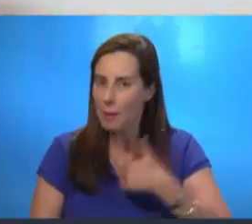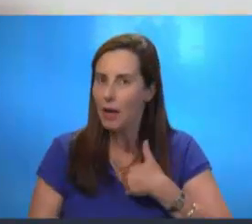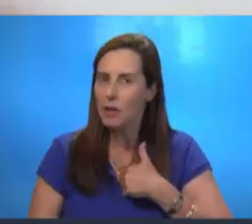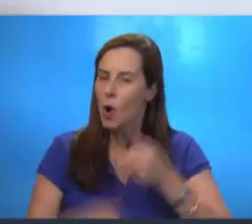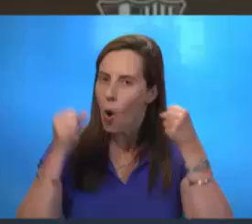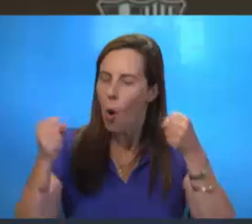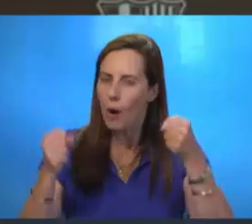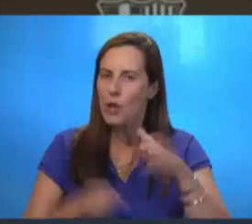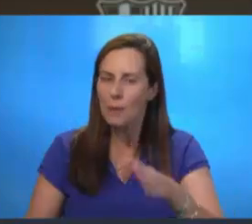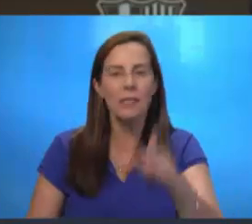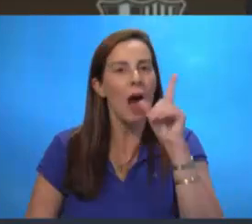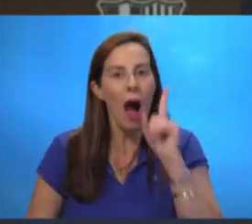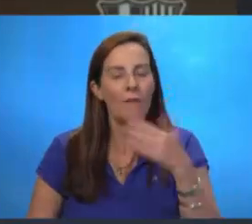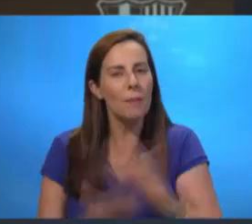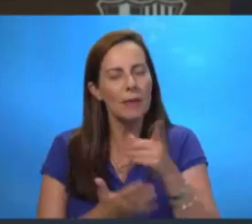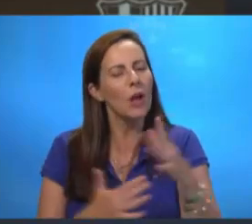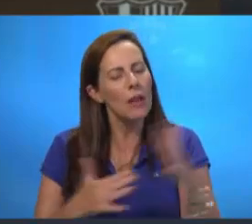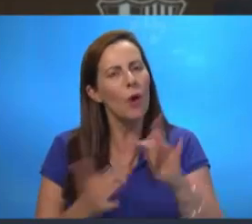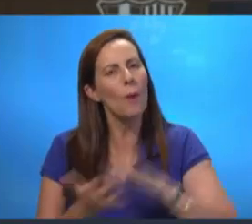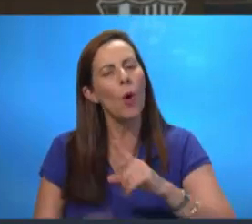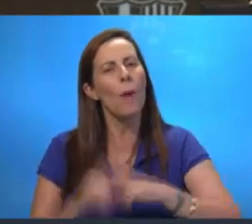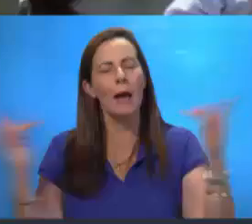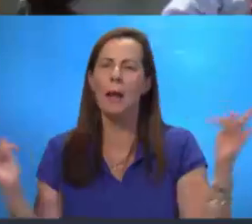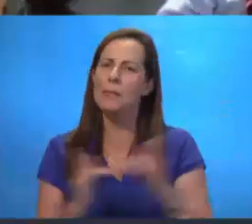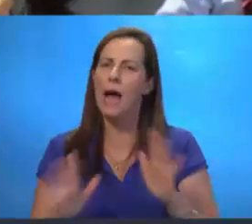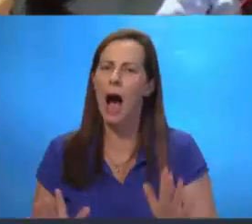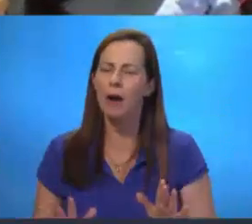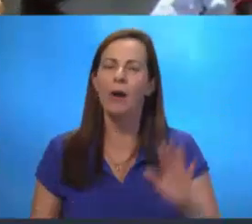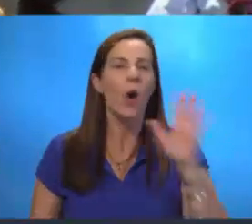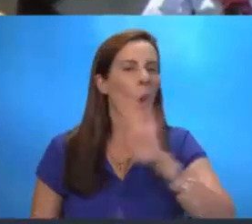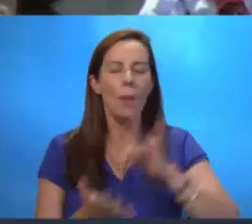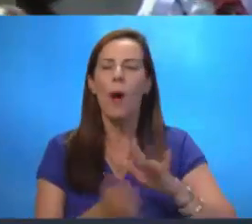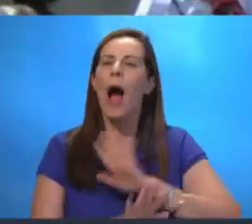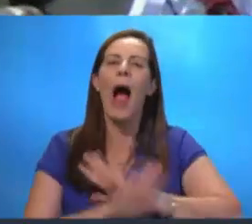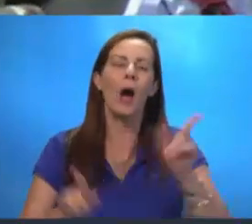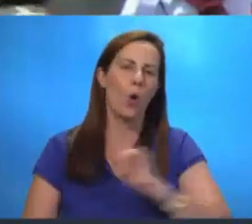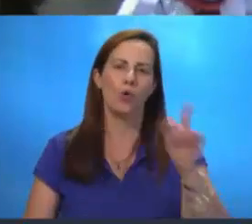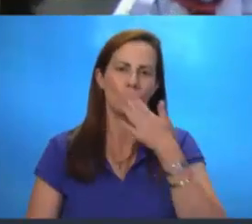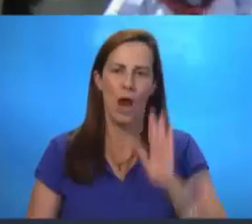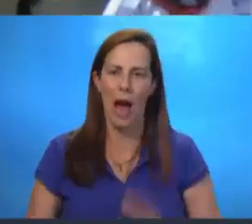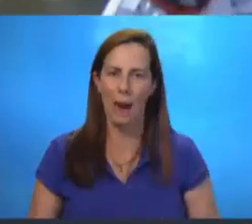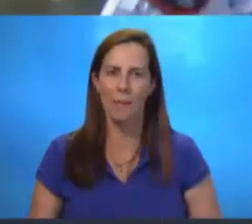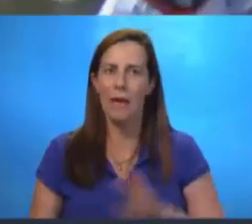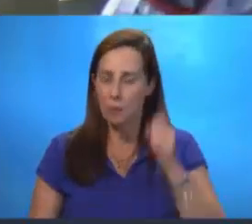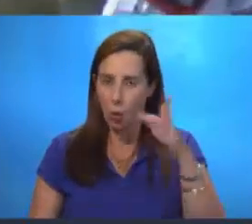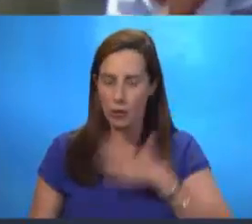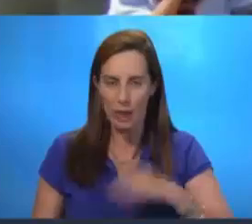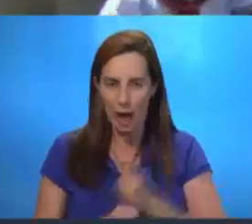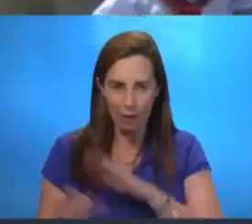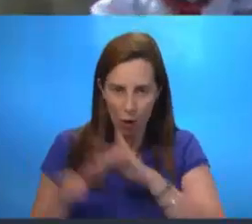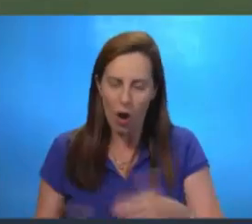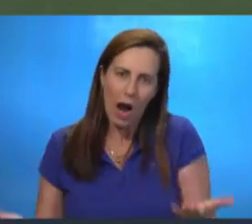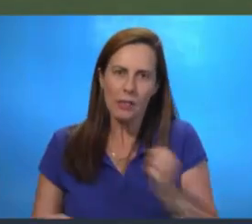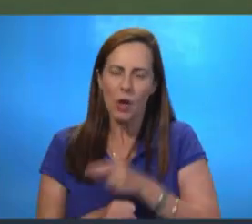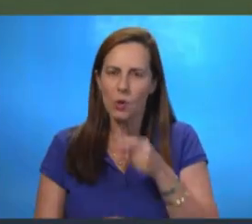מסי, אבל מציע לו לבחור מקום אחר לשחק בו, כל מקום, רק לא ירושלים. אם הוא רוצה לבוא, אז יעשו את